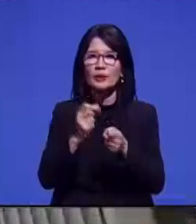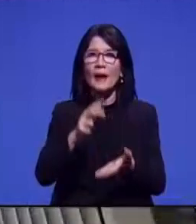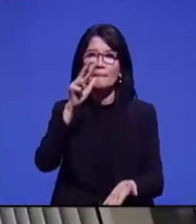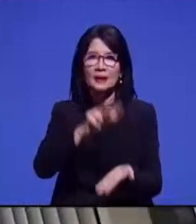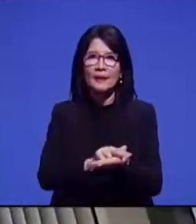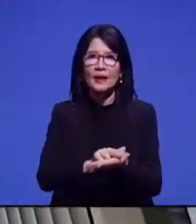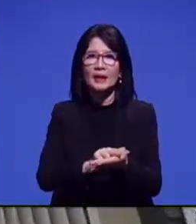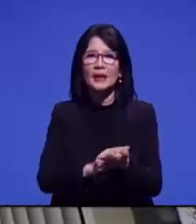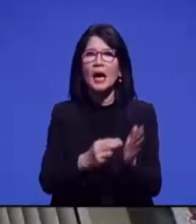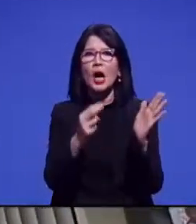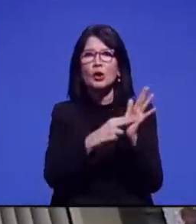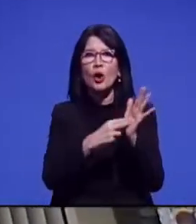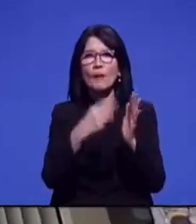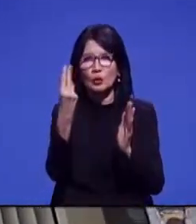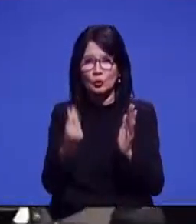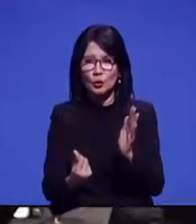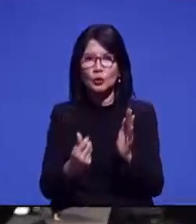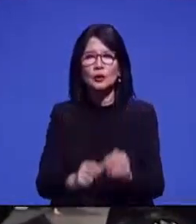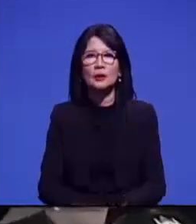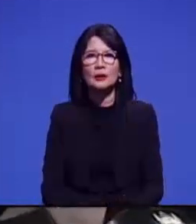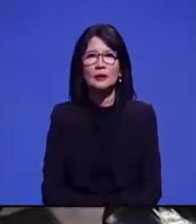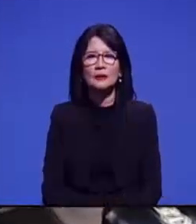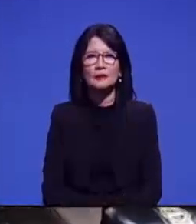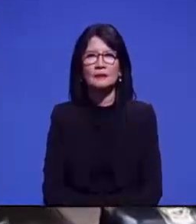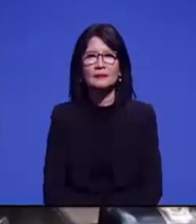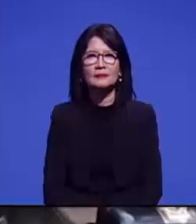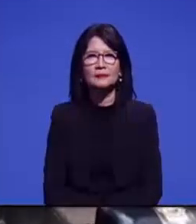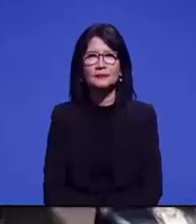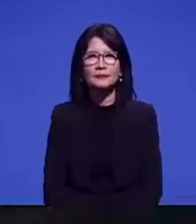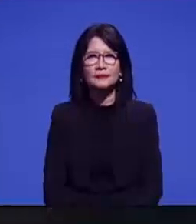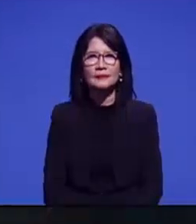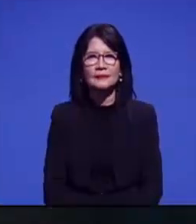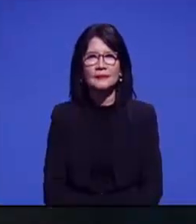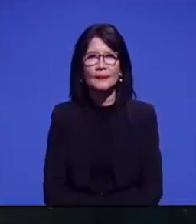nomor urut 4 pasangan calon bupati dan wakil bupati. Deden Rahadian, Tasikmalaya, Jawa Barat,